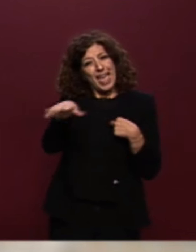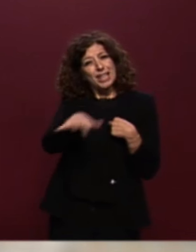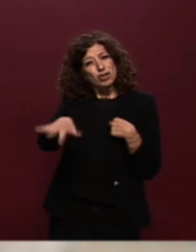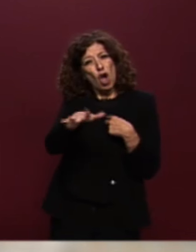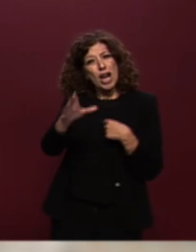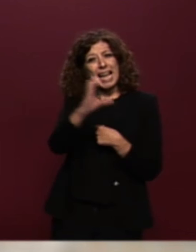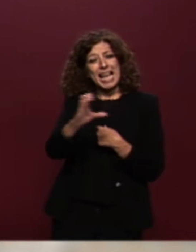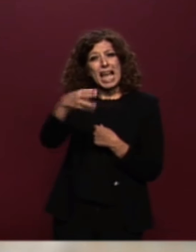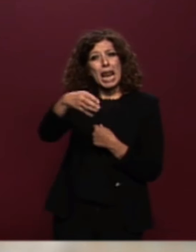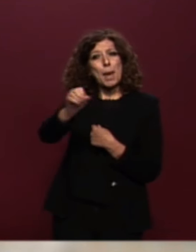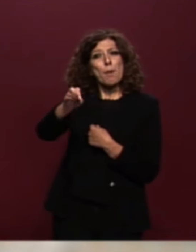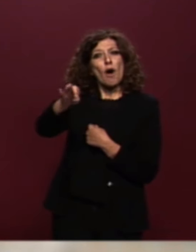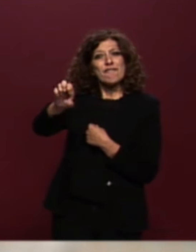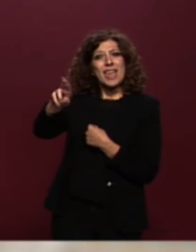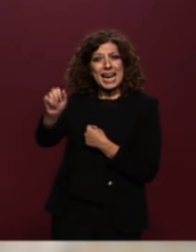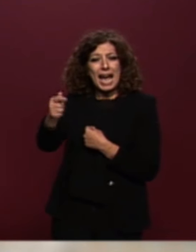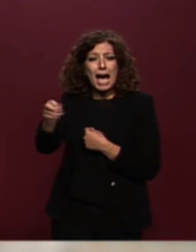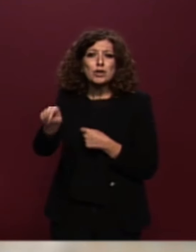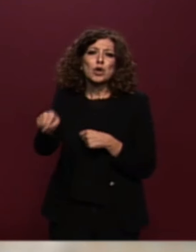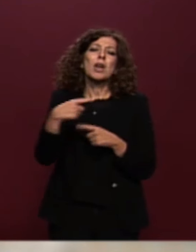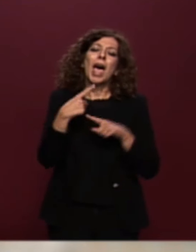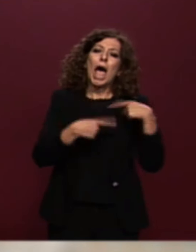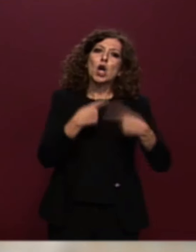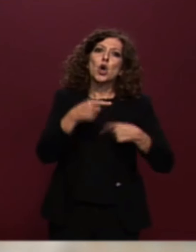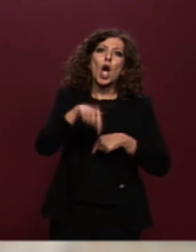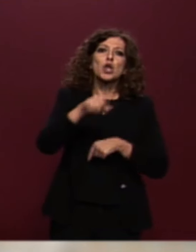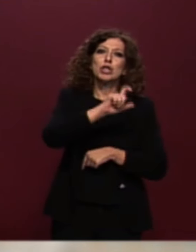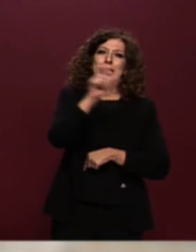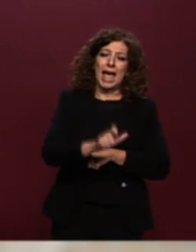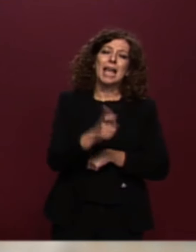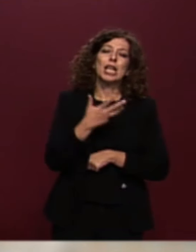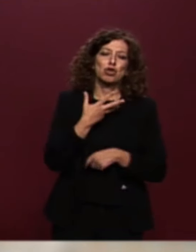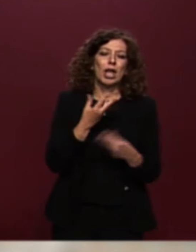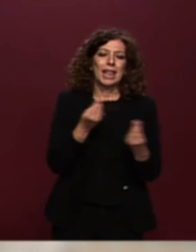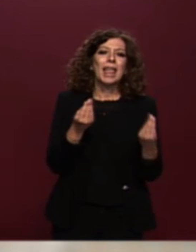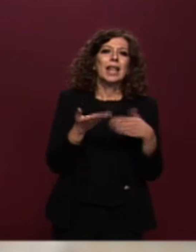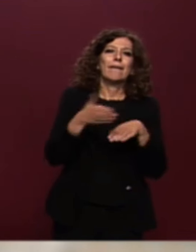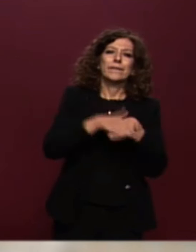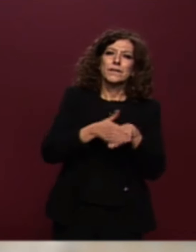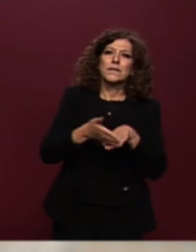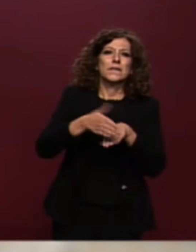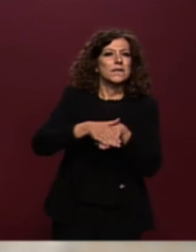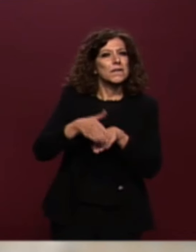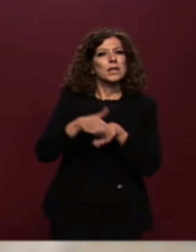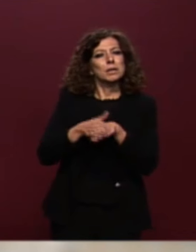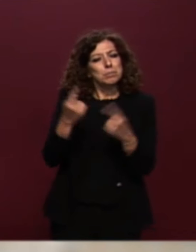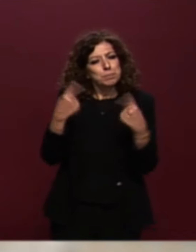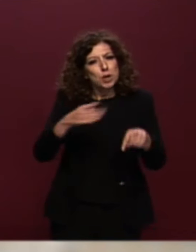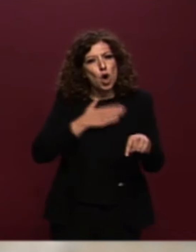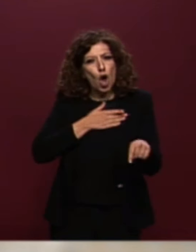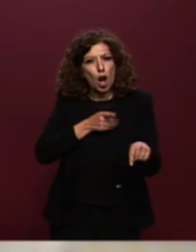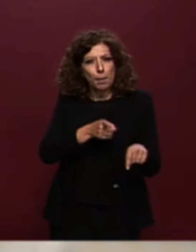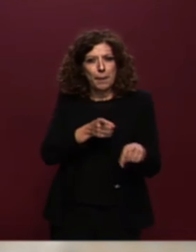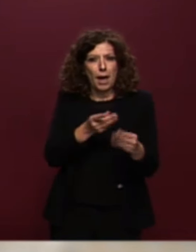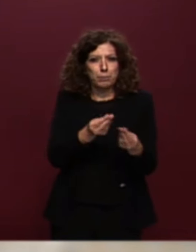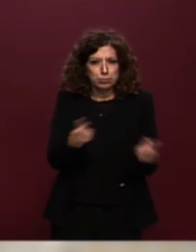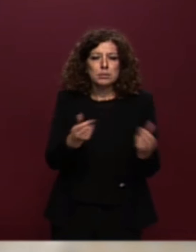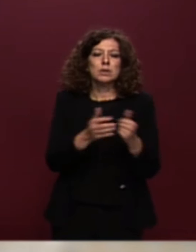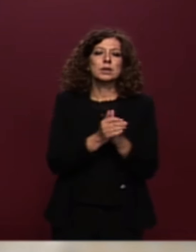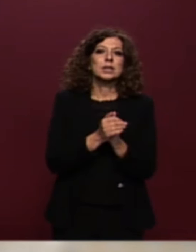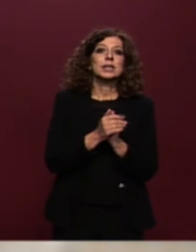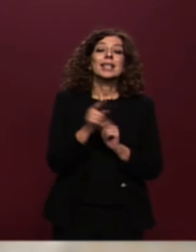troppi presenti in Italia e continuano a mietere tante, troppe vittime. Adesso lascio la parola